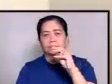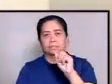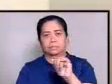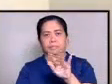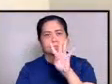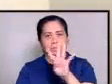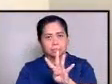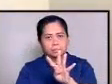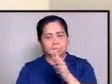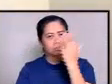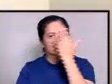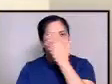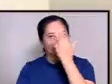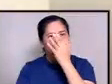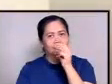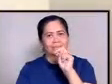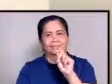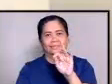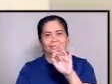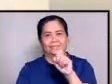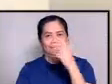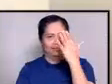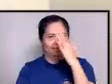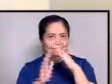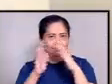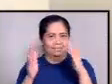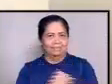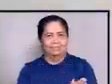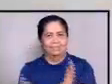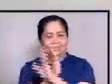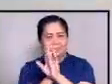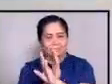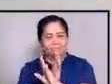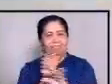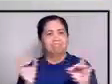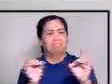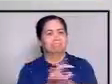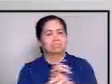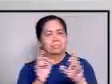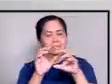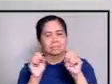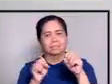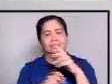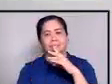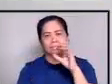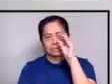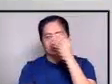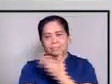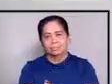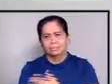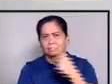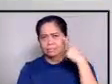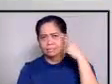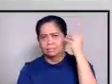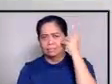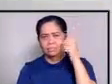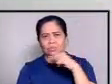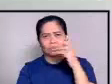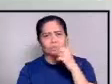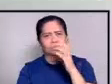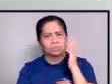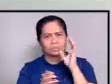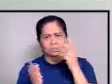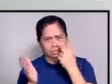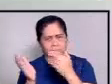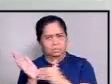4 habang nanonood ng Netflix sa kanyang bahay sa Davao. Buwelta naman ni Presidential Son Paolo Duterte sa mga humihingi